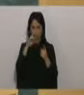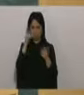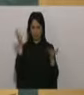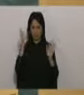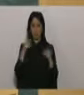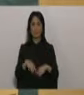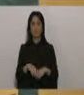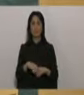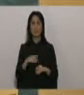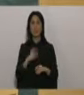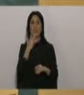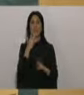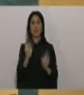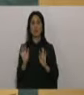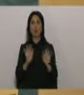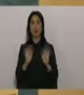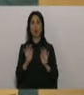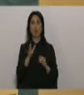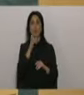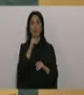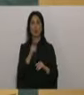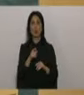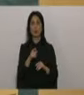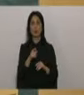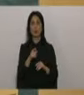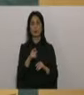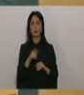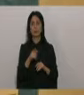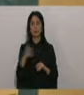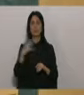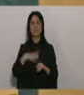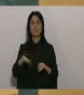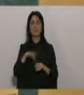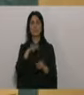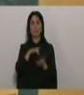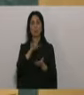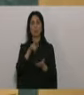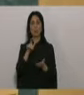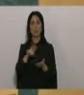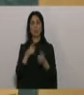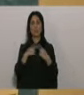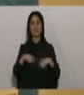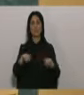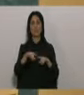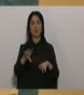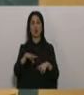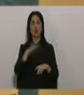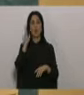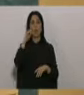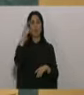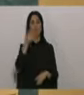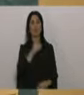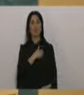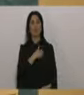იყო ის რომ ნაციონალური მოძრაობის დროს საქართველოს მოსახლეობას და საზოგადოებას ჰქონდა მომავლის